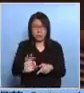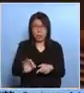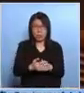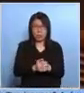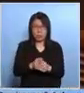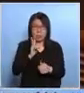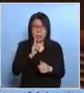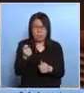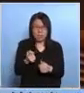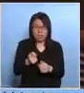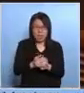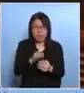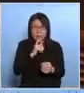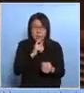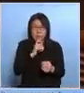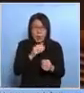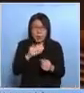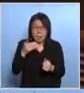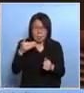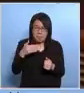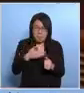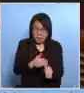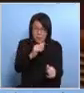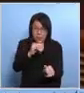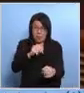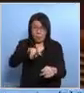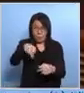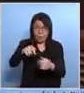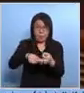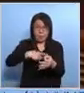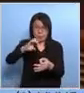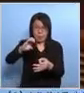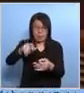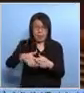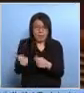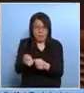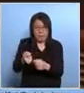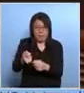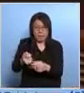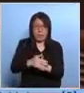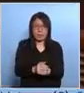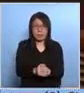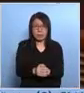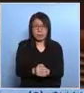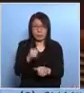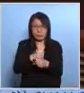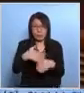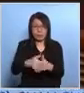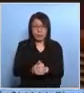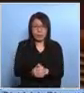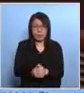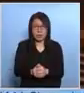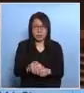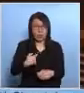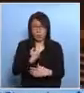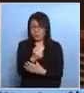落嚟，殺咗阿郭榮亨，揾阿陳建波上去，俾啲病人即刻搞掂。雖然我唔